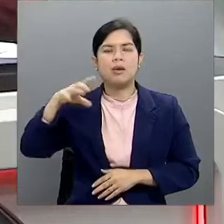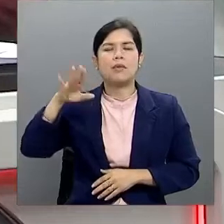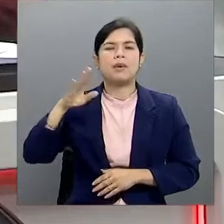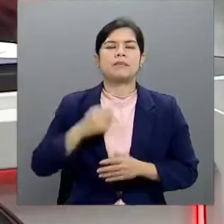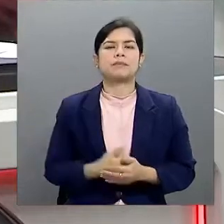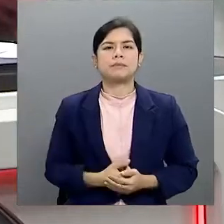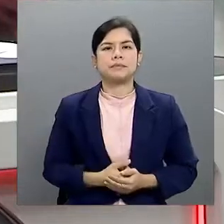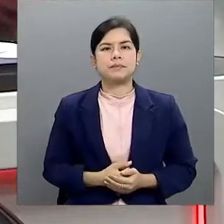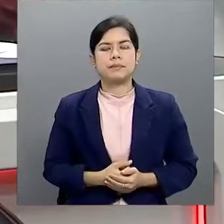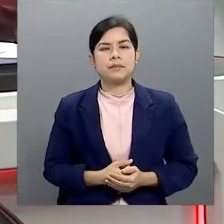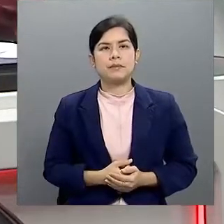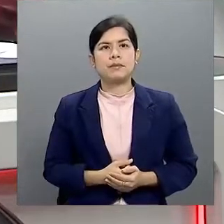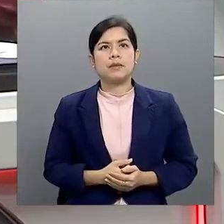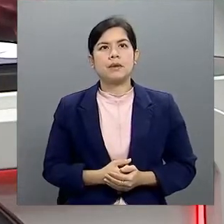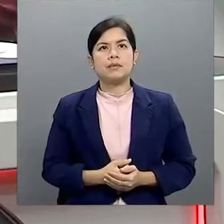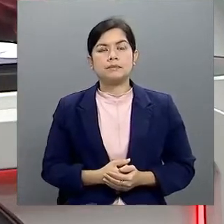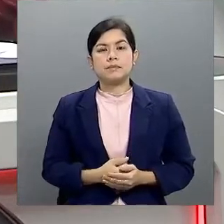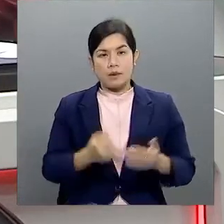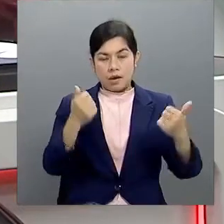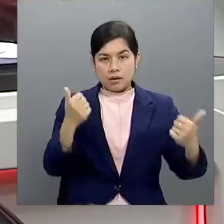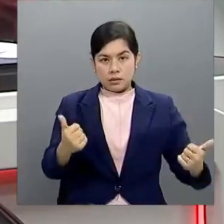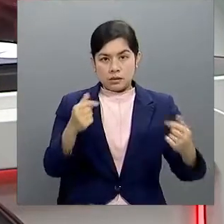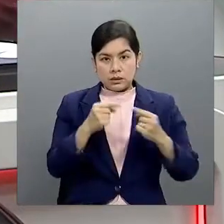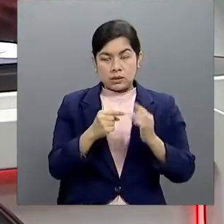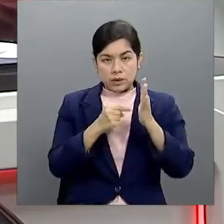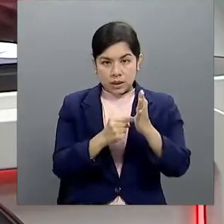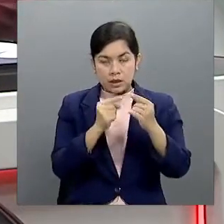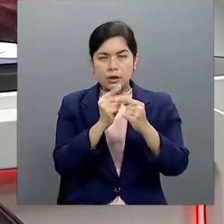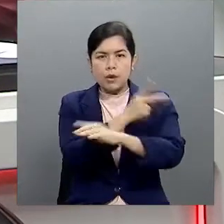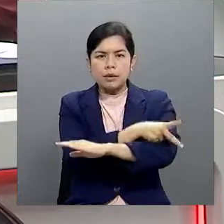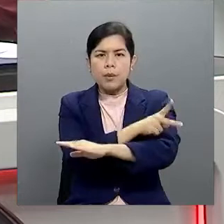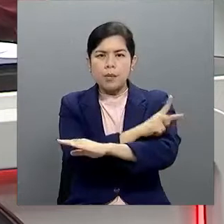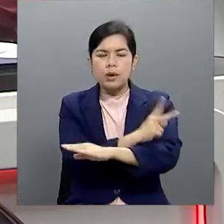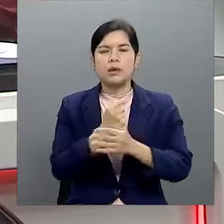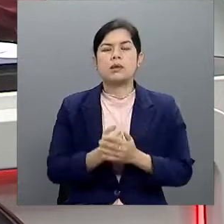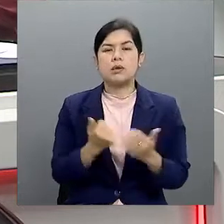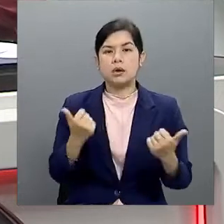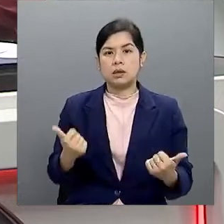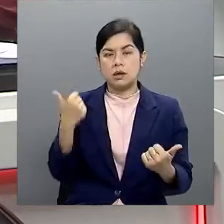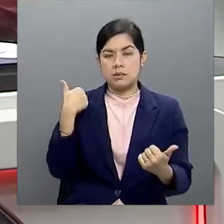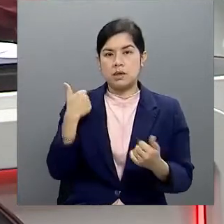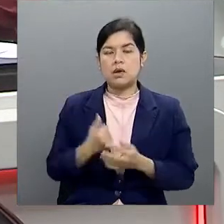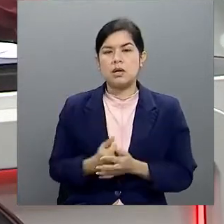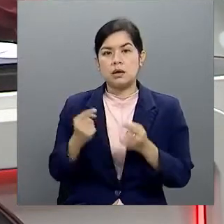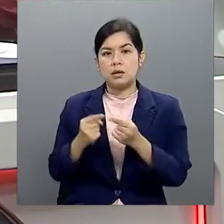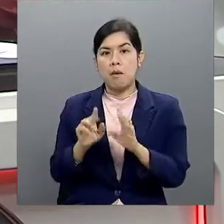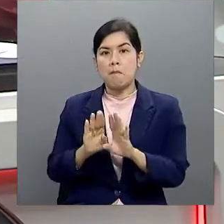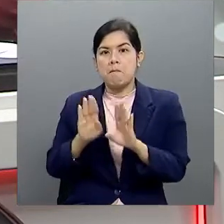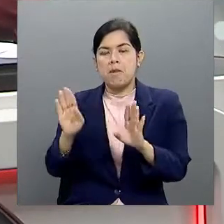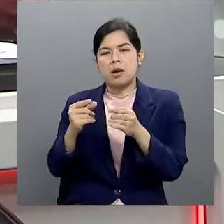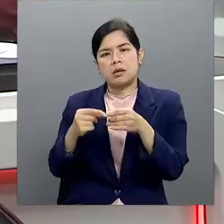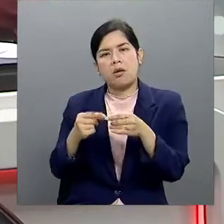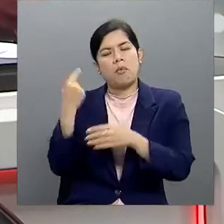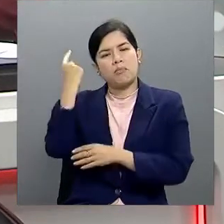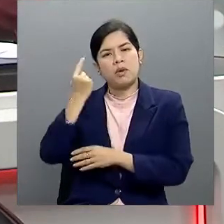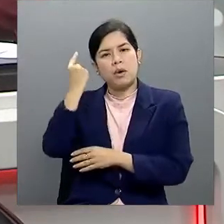ขอจงกลับไปว่าขนาดนี้กาเสือให้จังหวัดภูเก็ตเริ่มเปิดรับนักท่องเที่ยวต่างชาติหรือว่าภูเก็ตโมเดลนะครับจะยังไม่ได้ข้อ